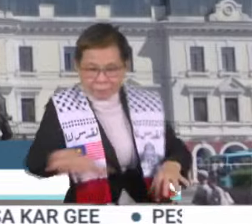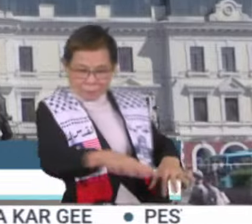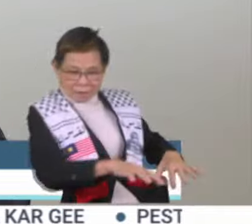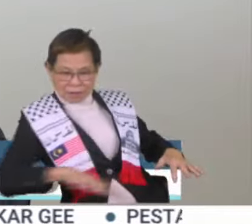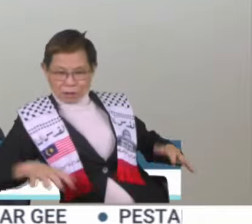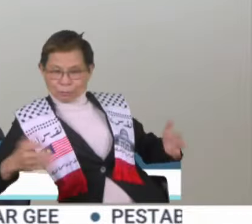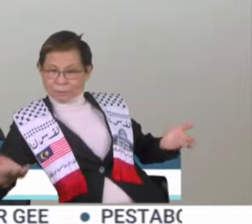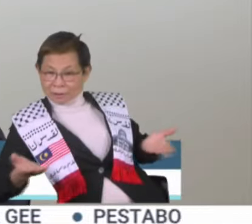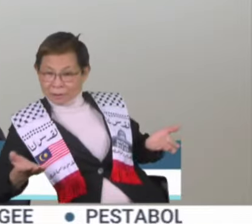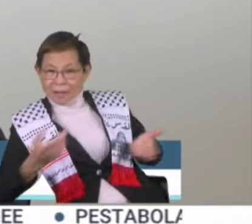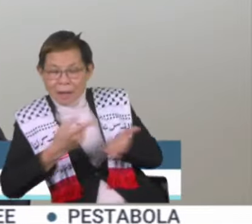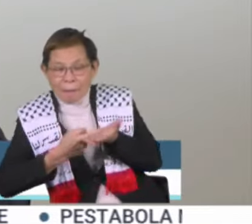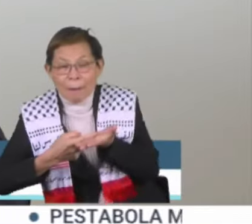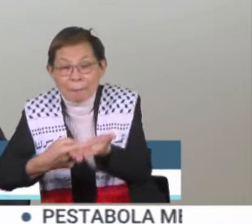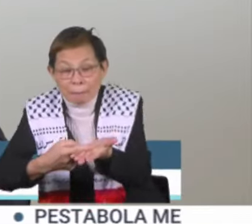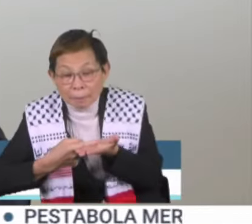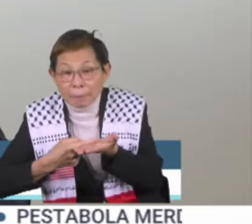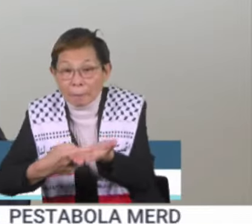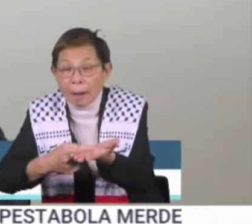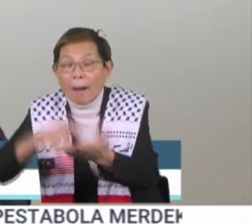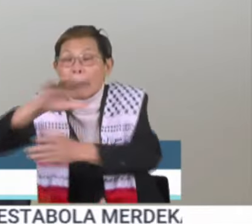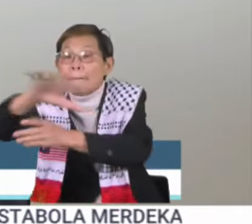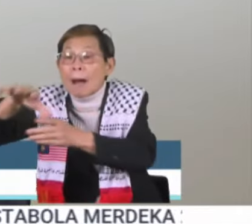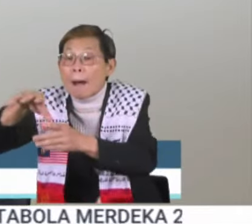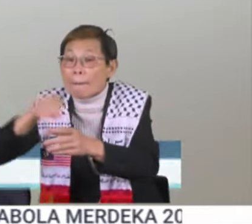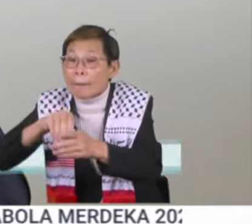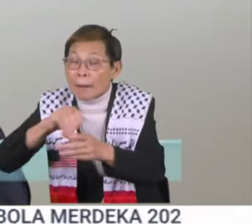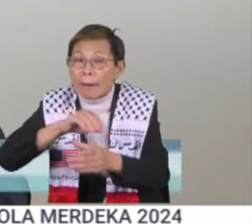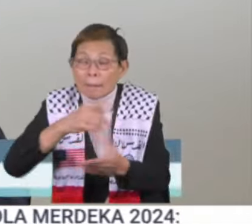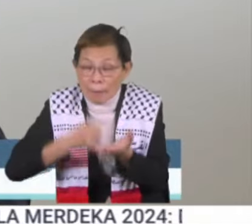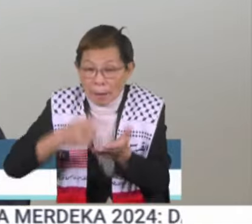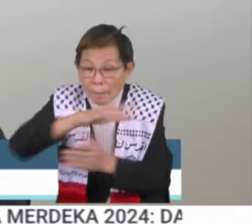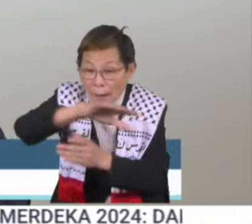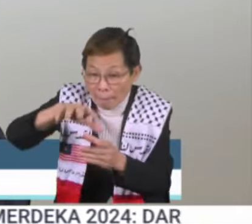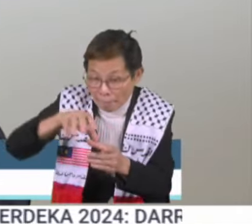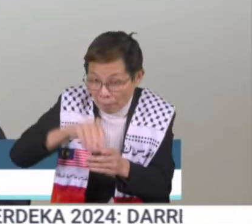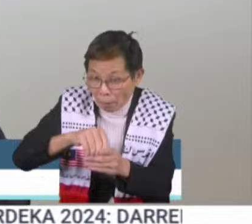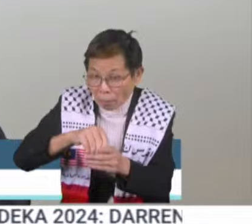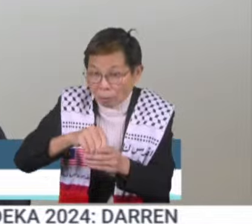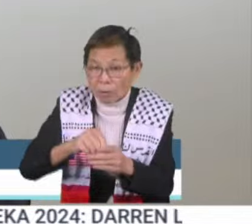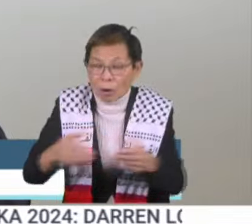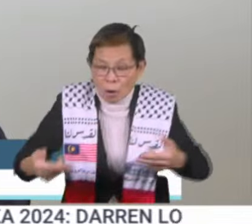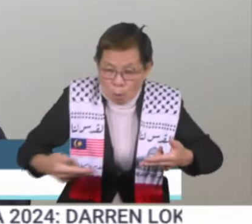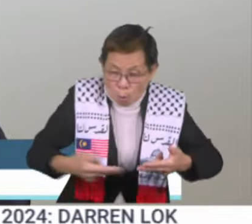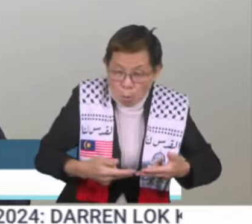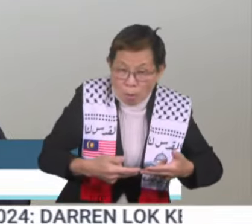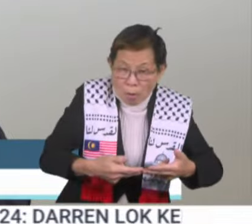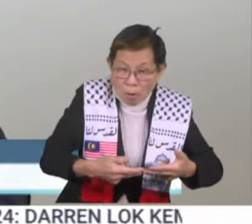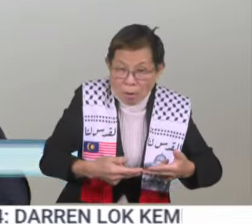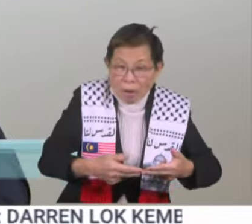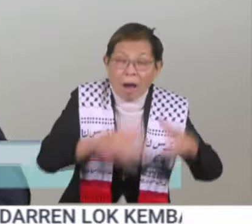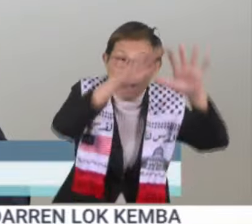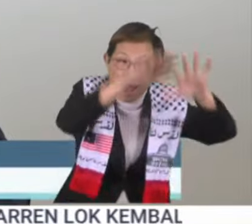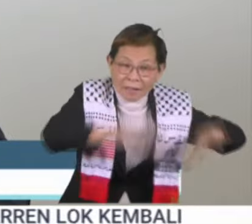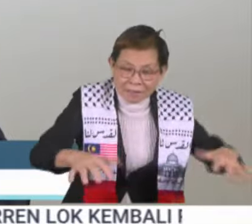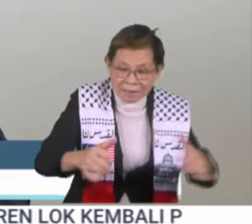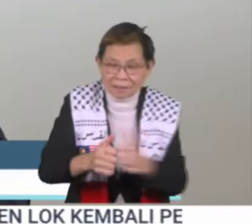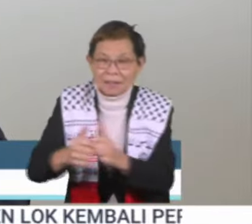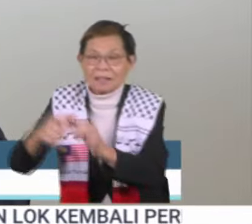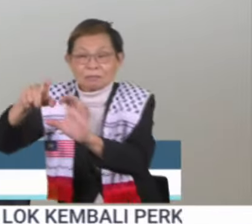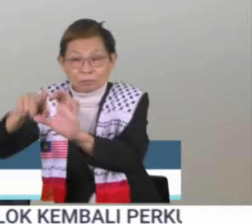serantau. Perbincangan juga akan melibatkan konteks hubungan ASEAN dan